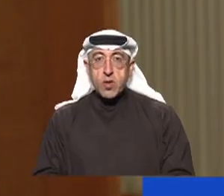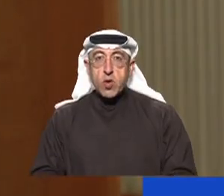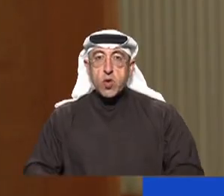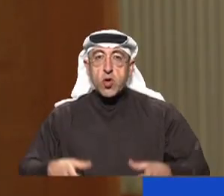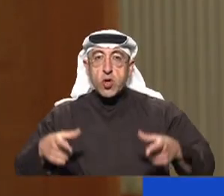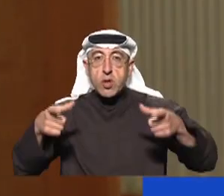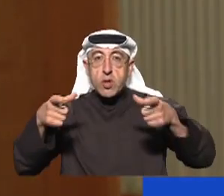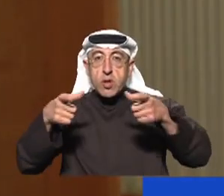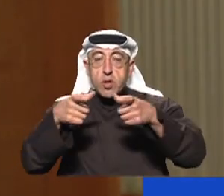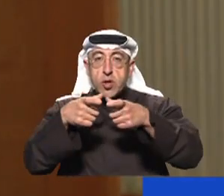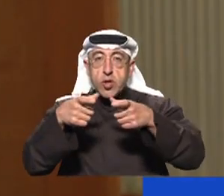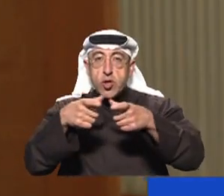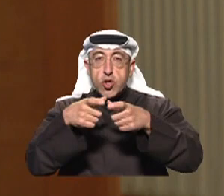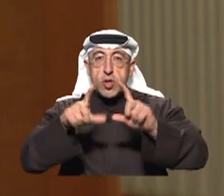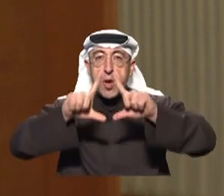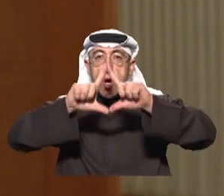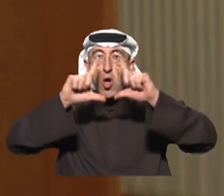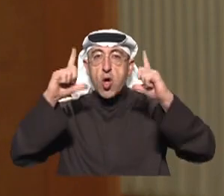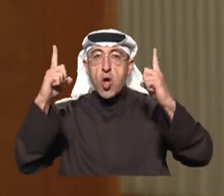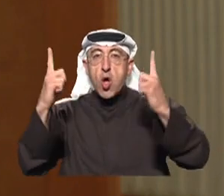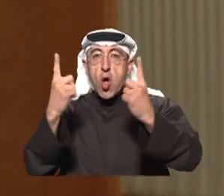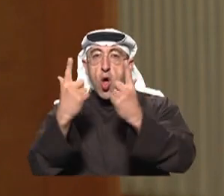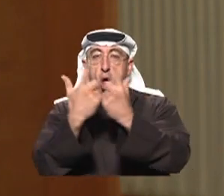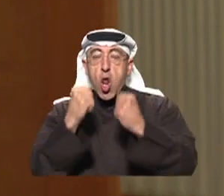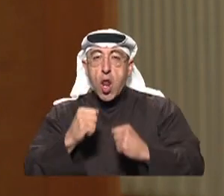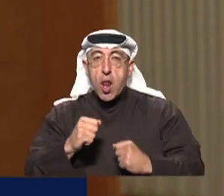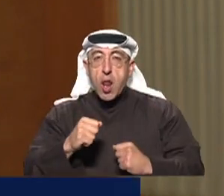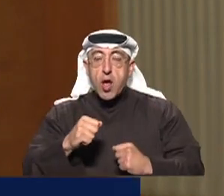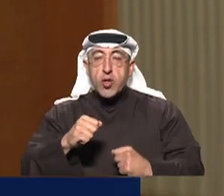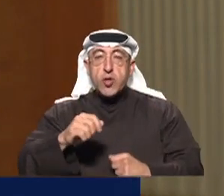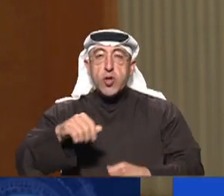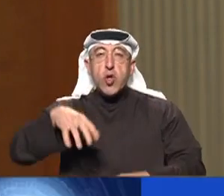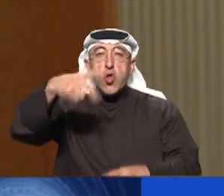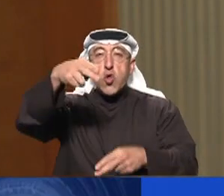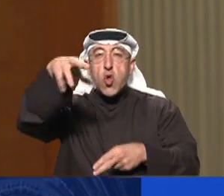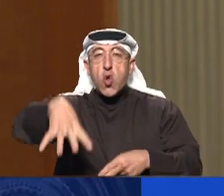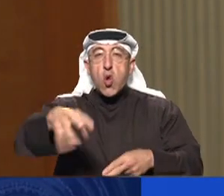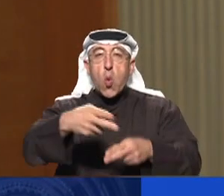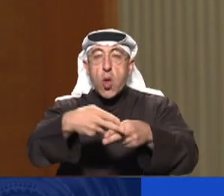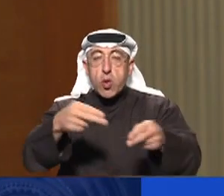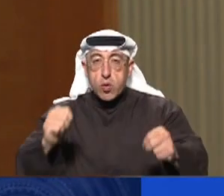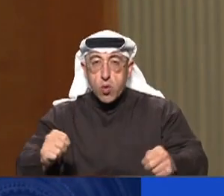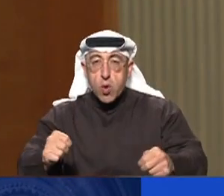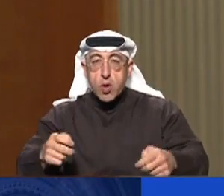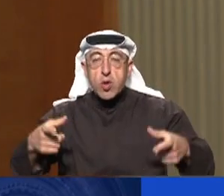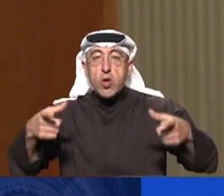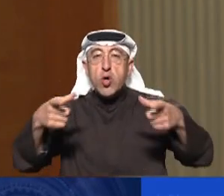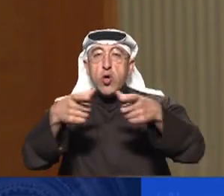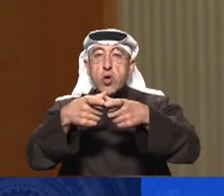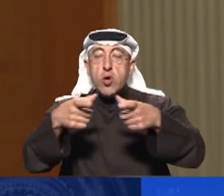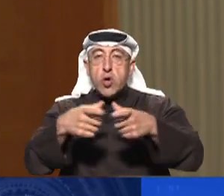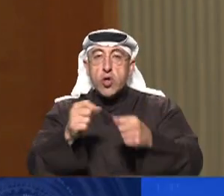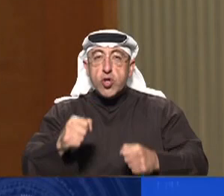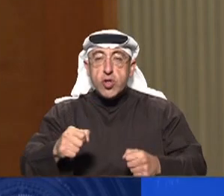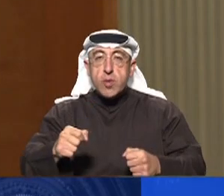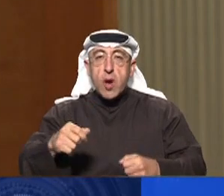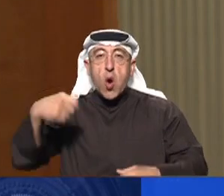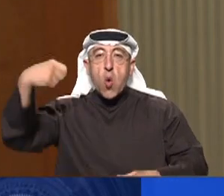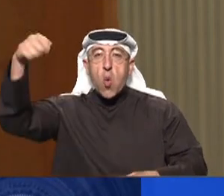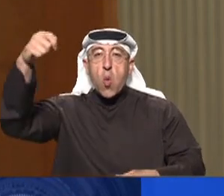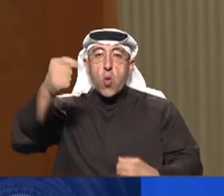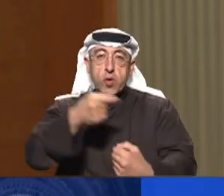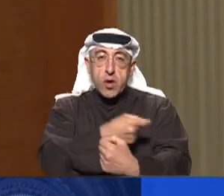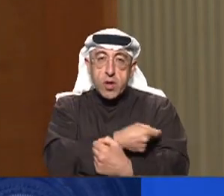الوزراء معالي الوزير أنس الصالح، وبحضور معالي وزير الصحة الدكتور باسل الصباح من جميع قيادات